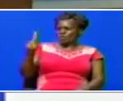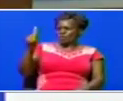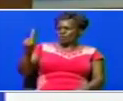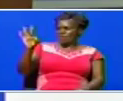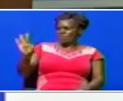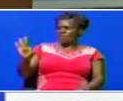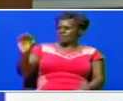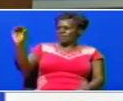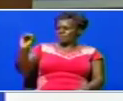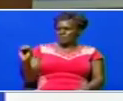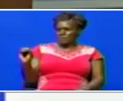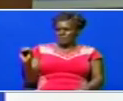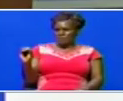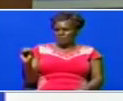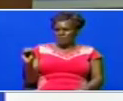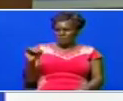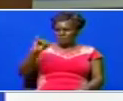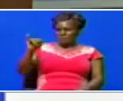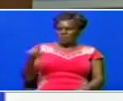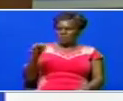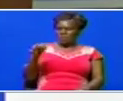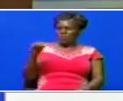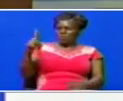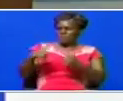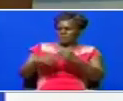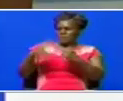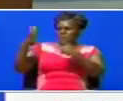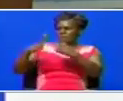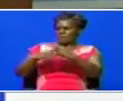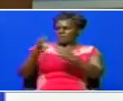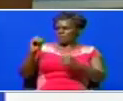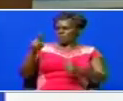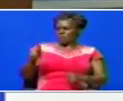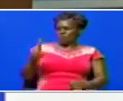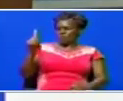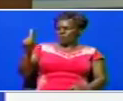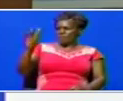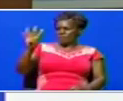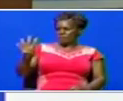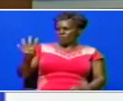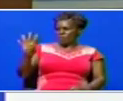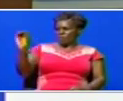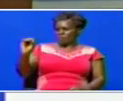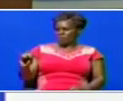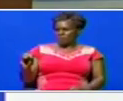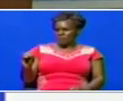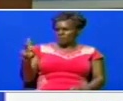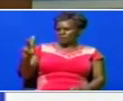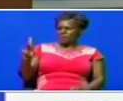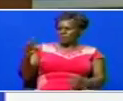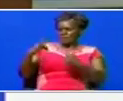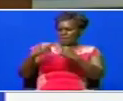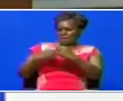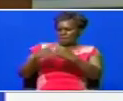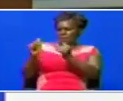0.13%. Shakalaka Chirongo, 669, 0.14%. Japheth Kaluyu,